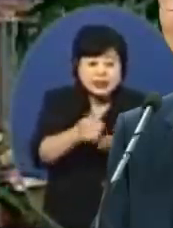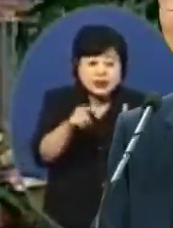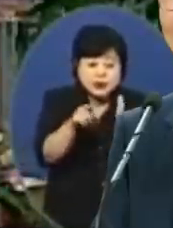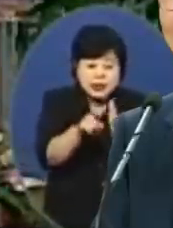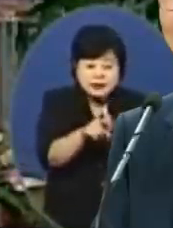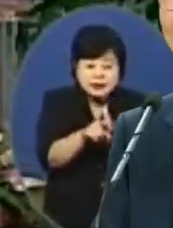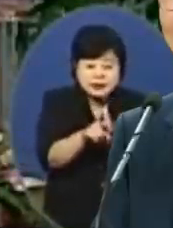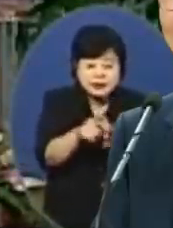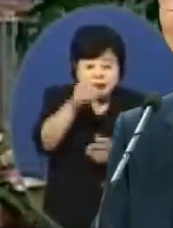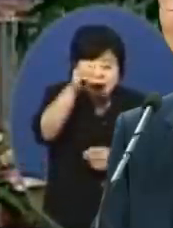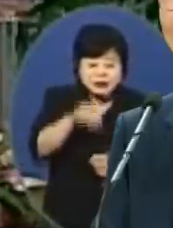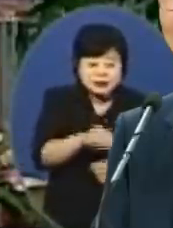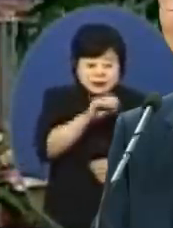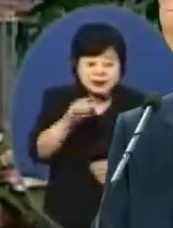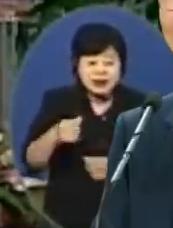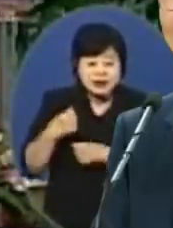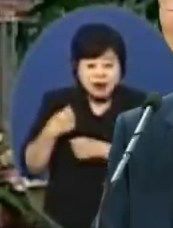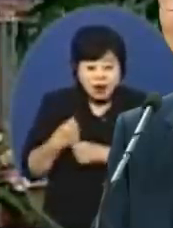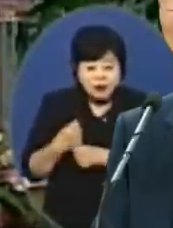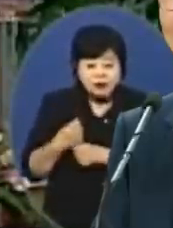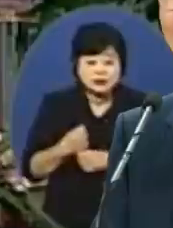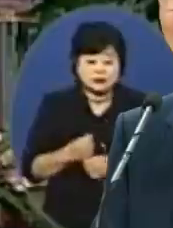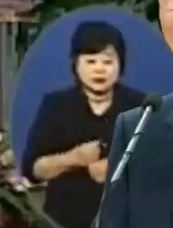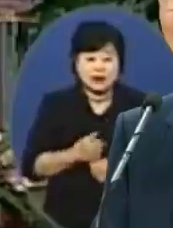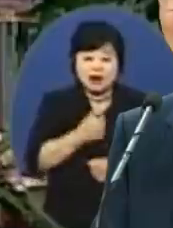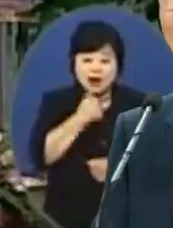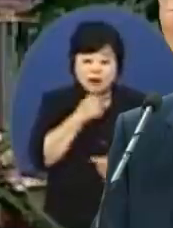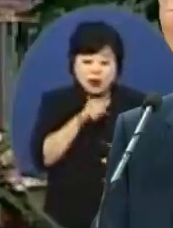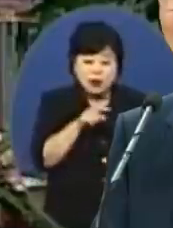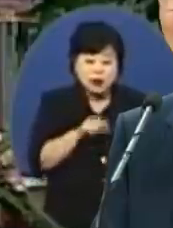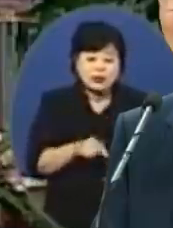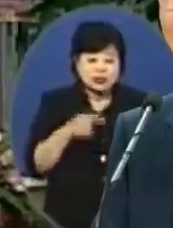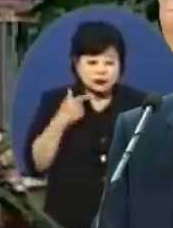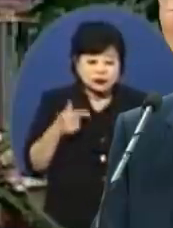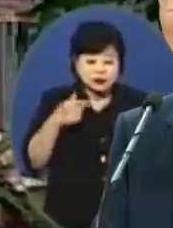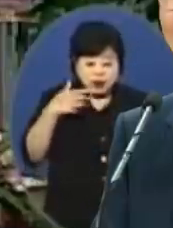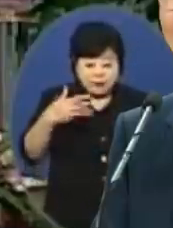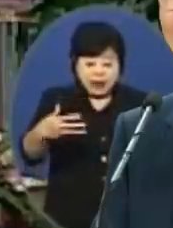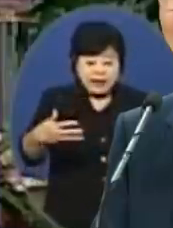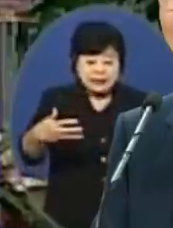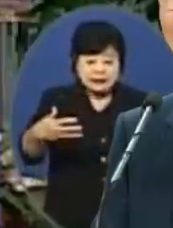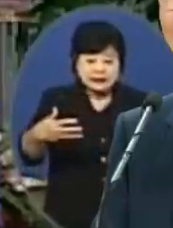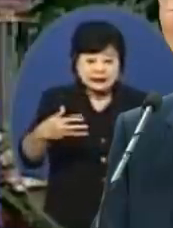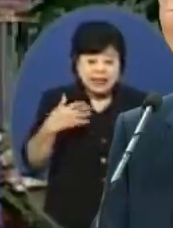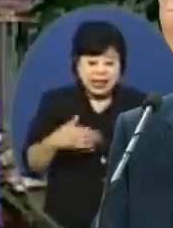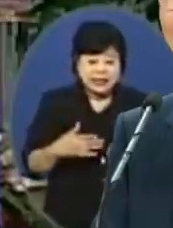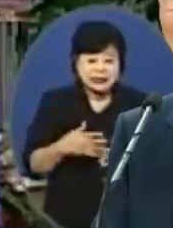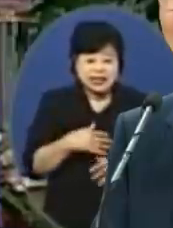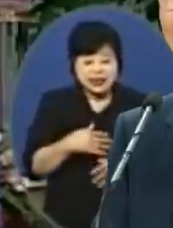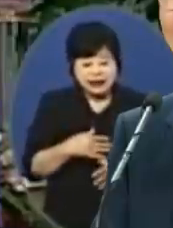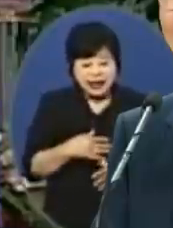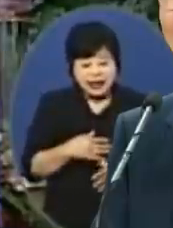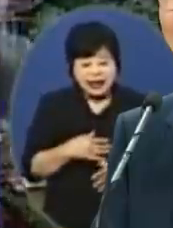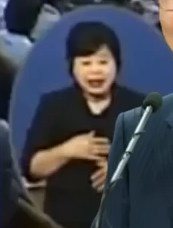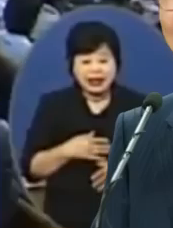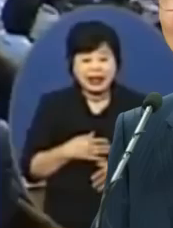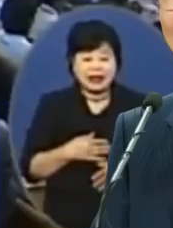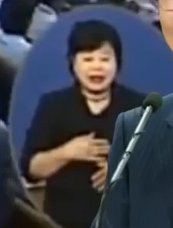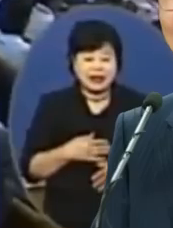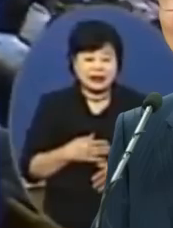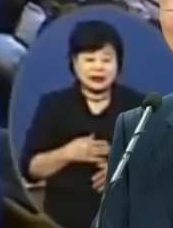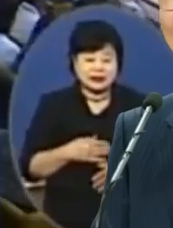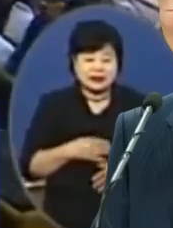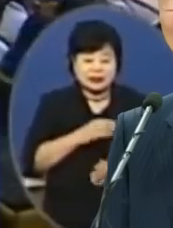위해서 십자가를 걸머지신 것입니다. 로마서 5장 6절로 8절에 보면 우리가 아직 연약할 때 계약대로